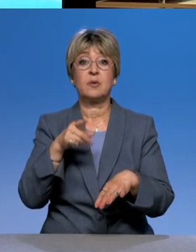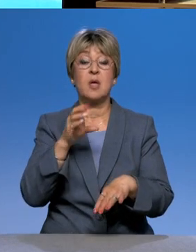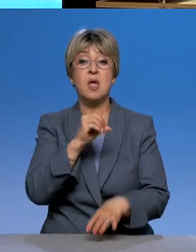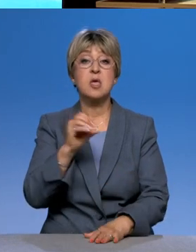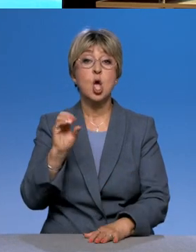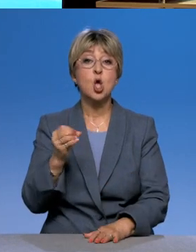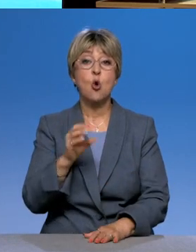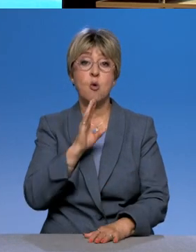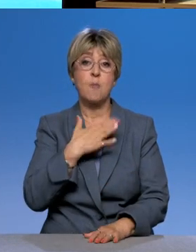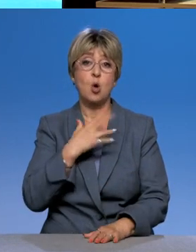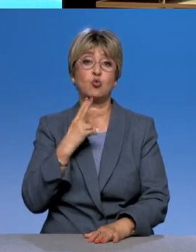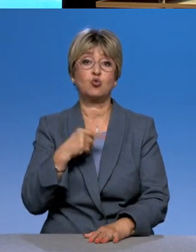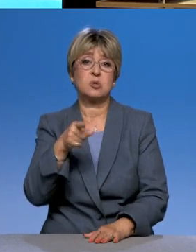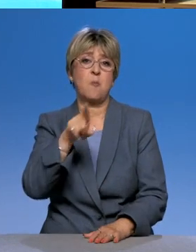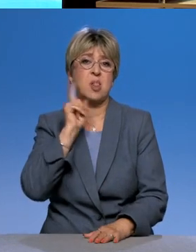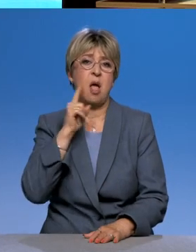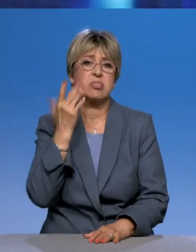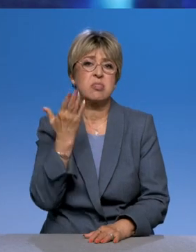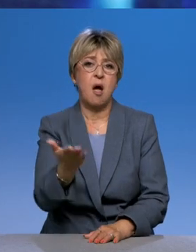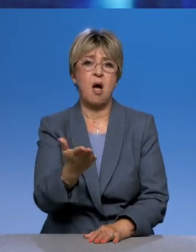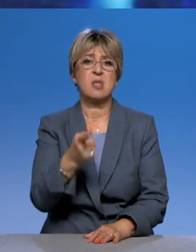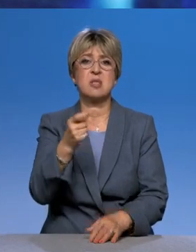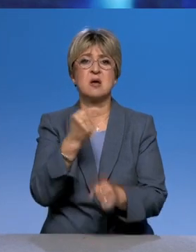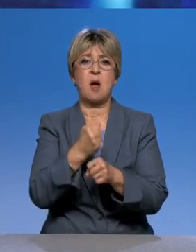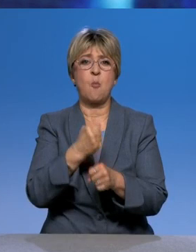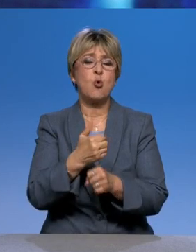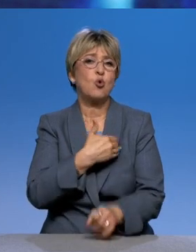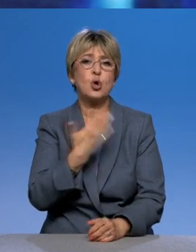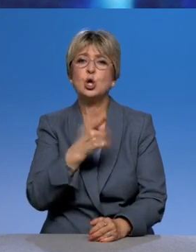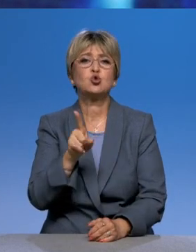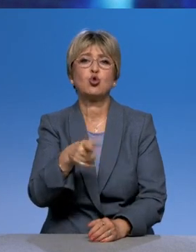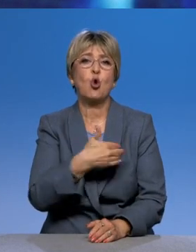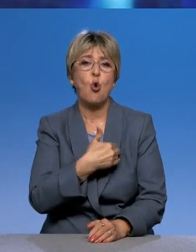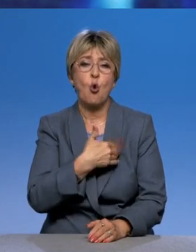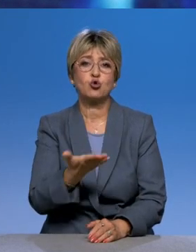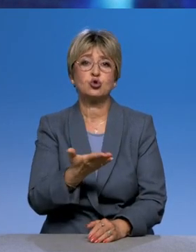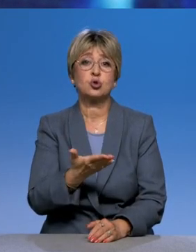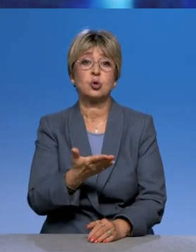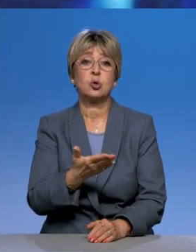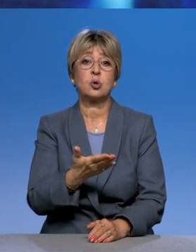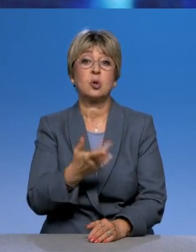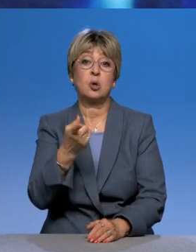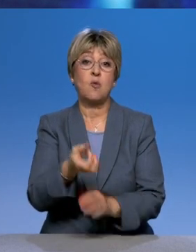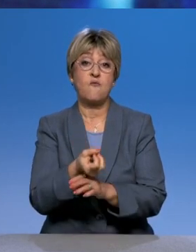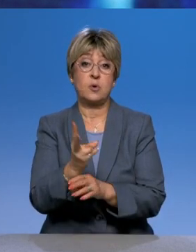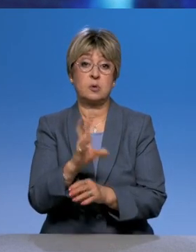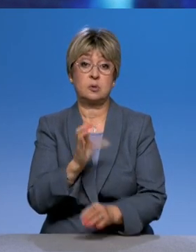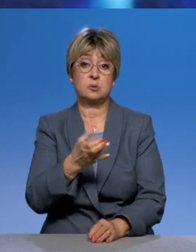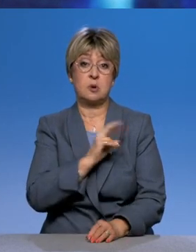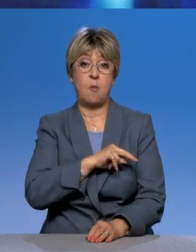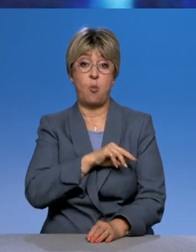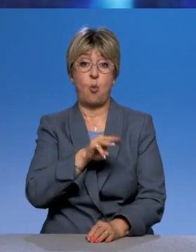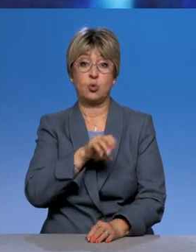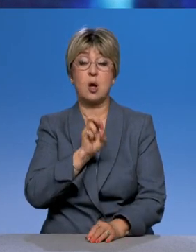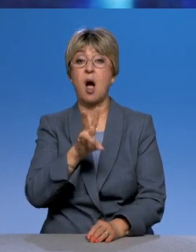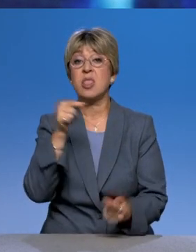значит. Ты молодая пришла, ты работать хочешь или что? Короче, ее выдавили с работы. Вот